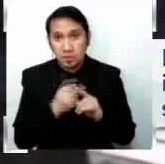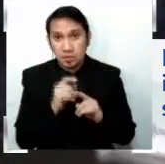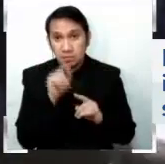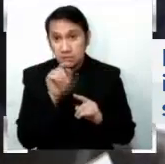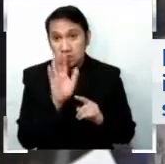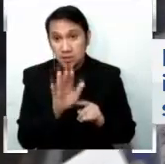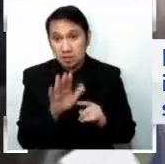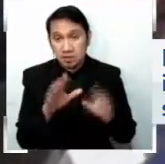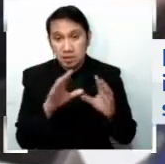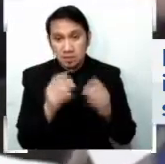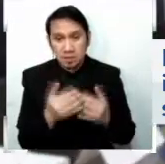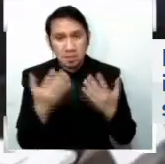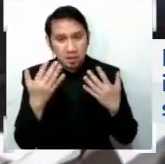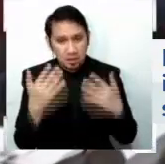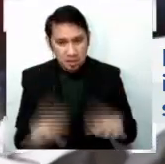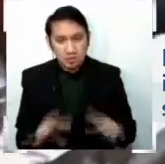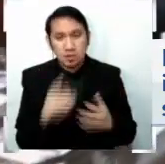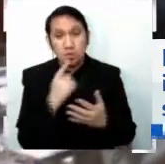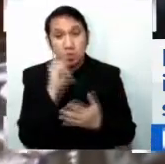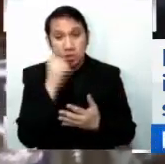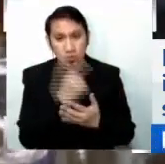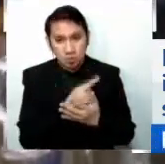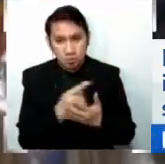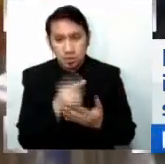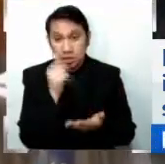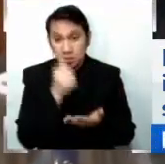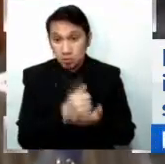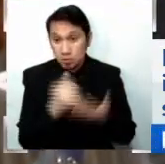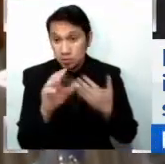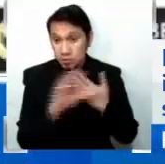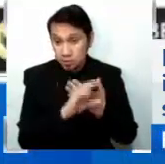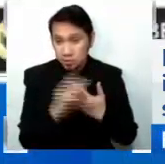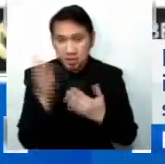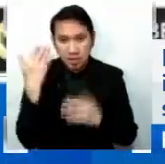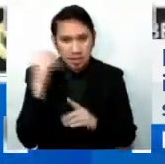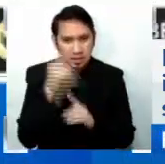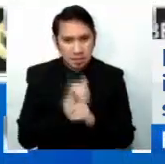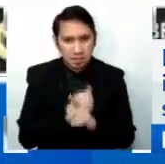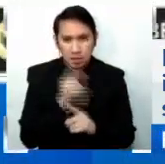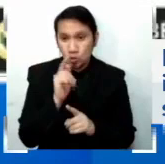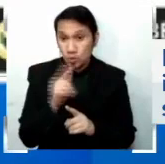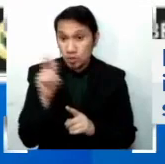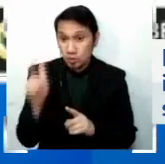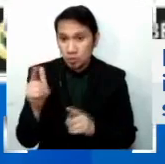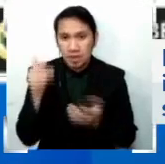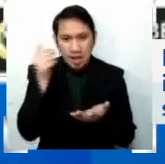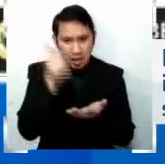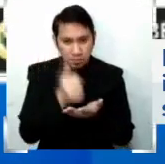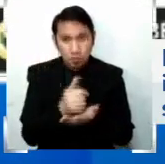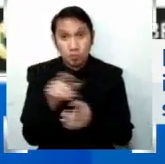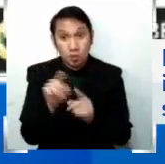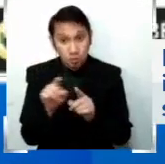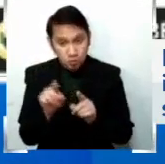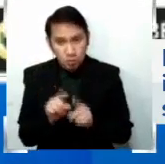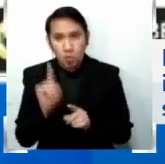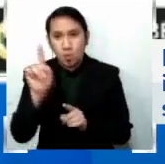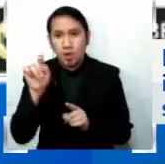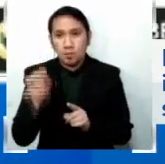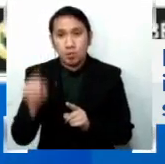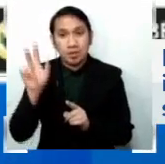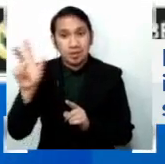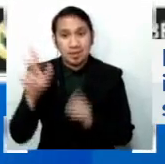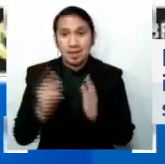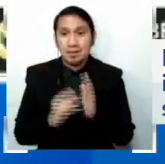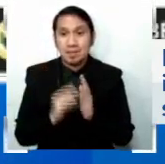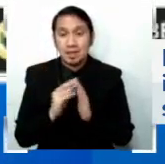Isang linggo matapos maaprubahan ang kontrata ng Parmalee noong April 2020, naaprubahan naman ang mahigit 1.3 billion peso contract